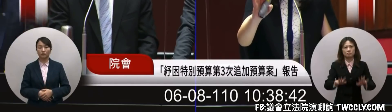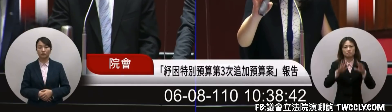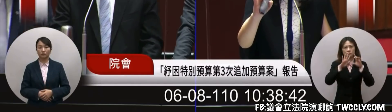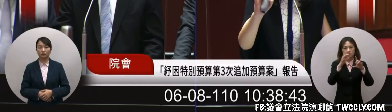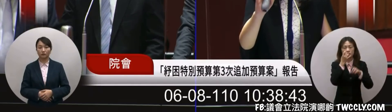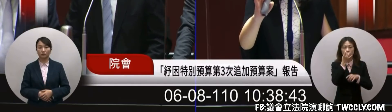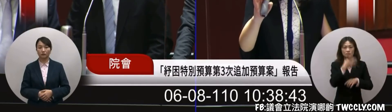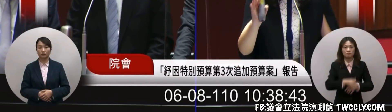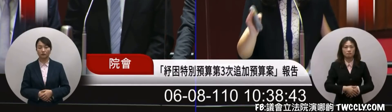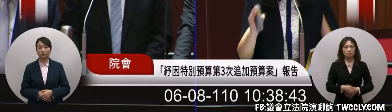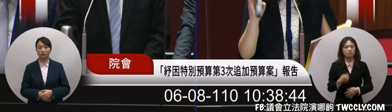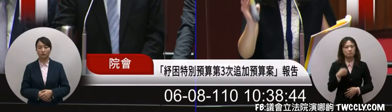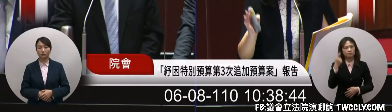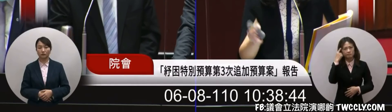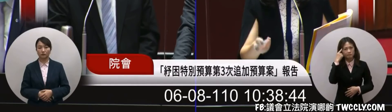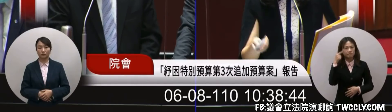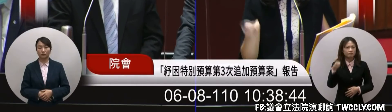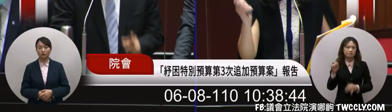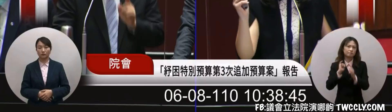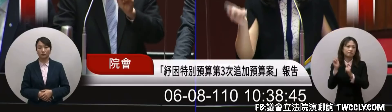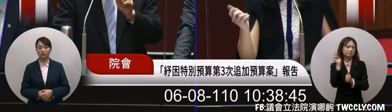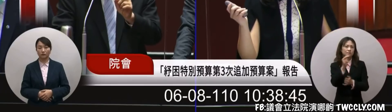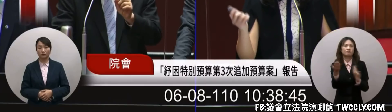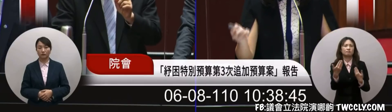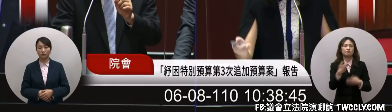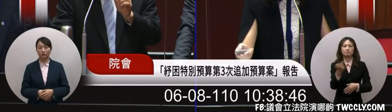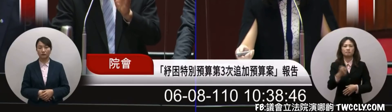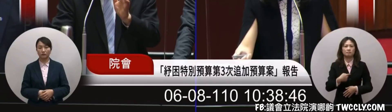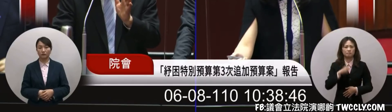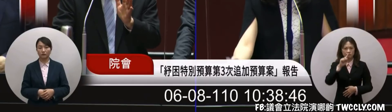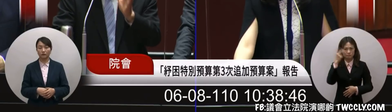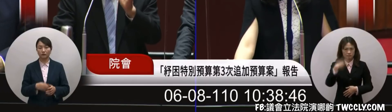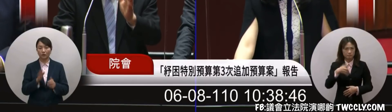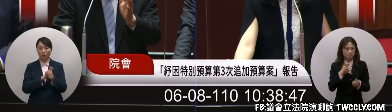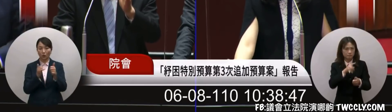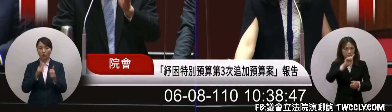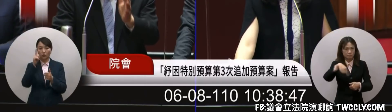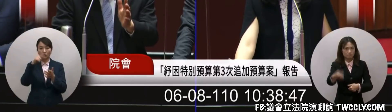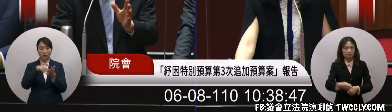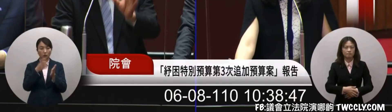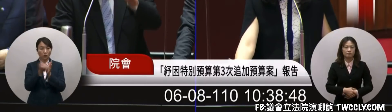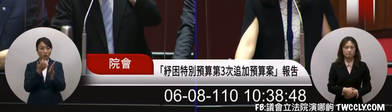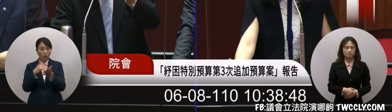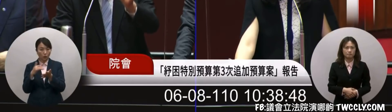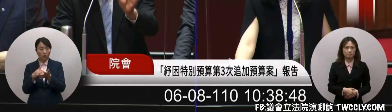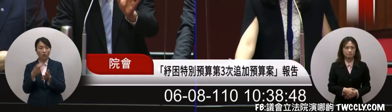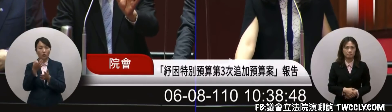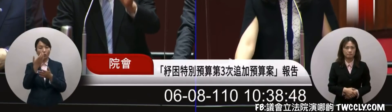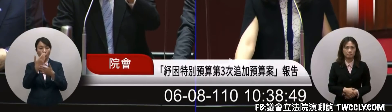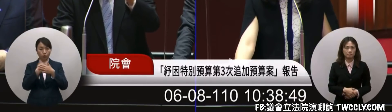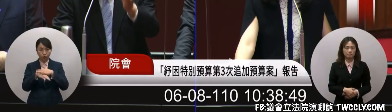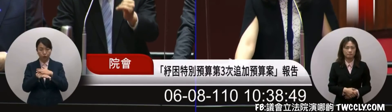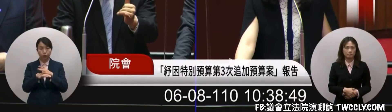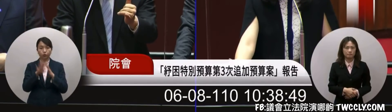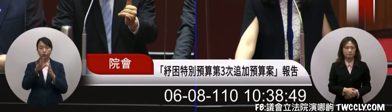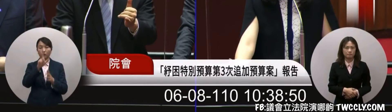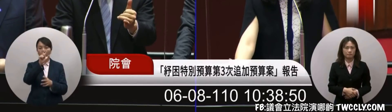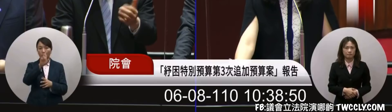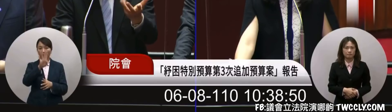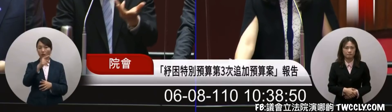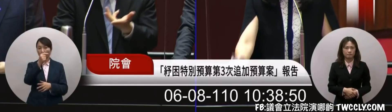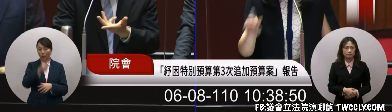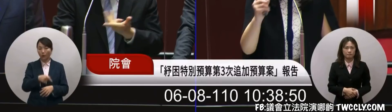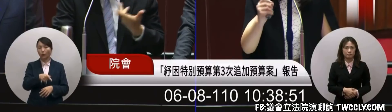相信哈、哦，就是这也大家都看在眼里。我们直接进下一个题目。 委员上次那个预算还没有动资的，还有